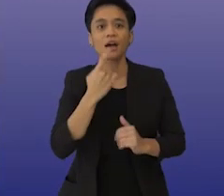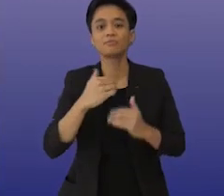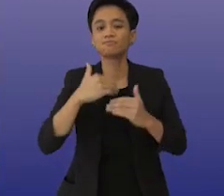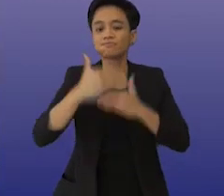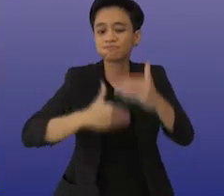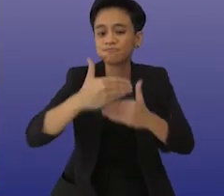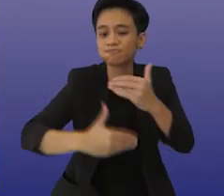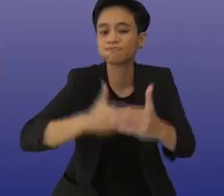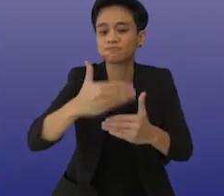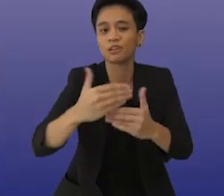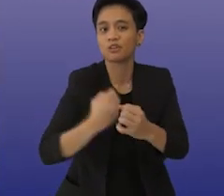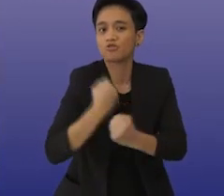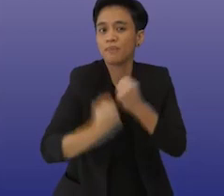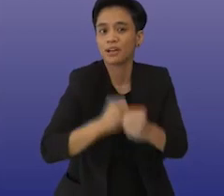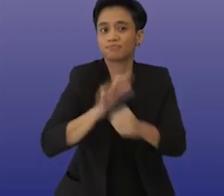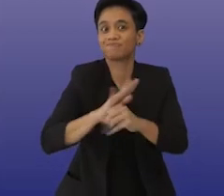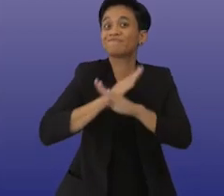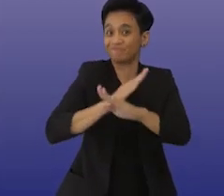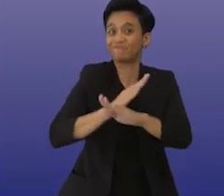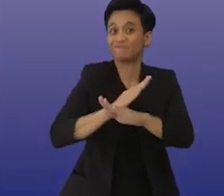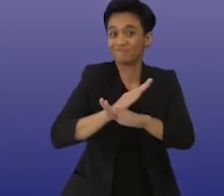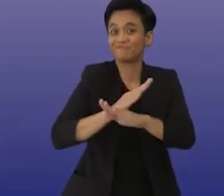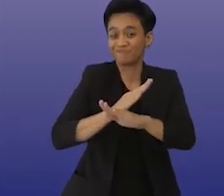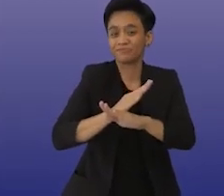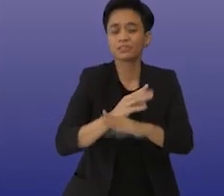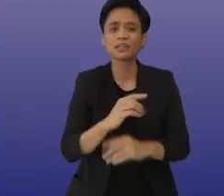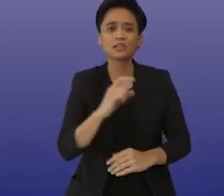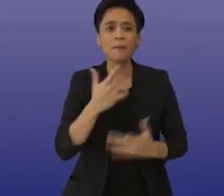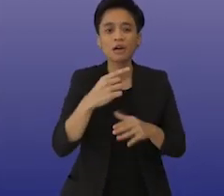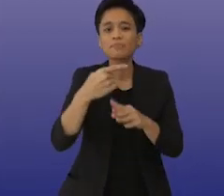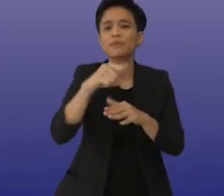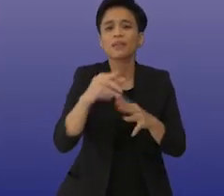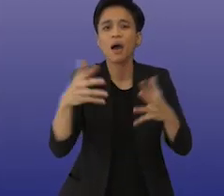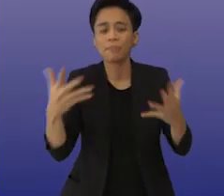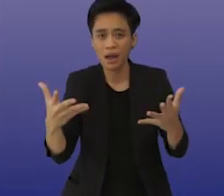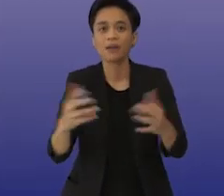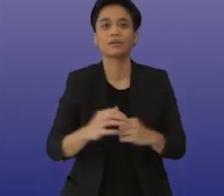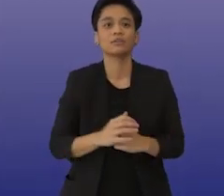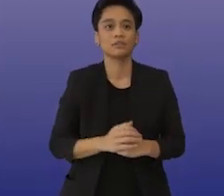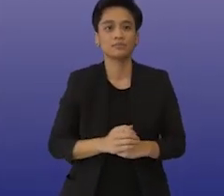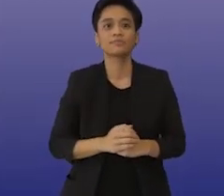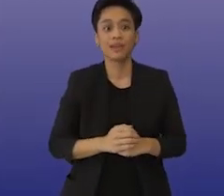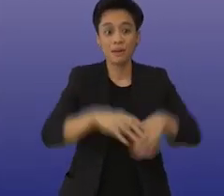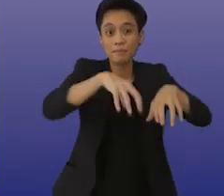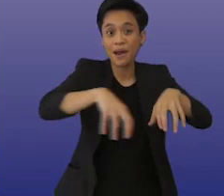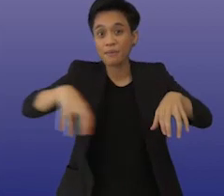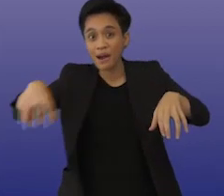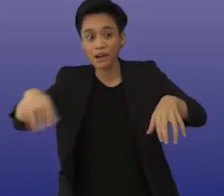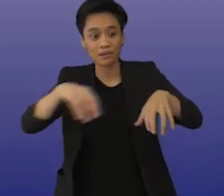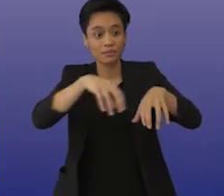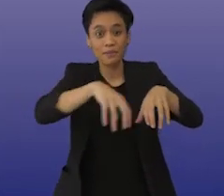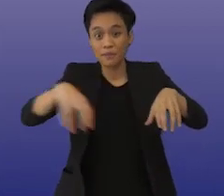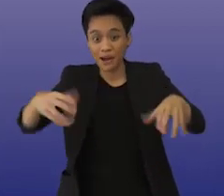pelaksanaan upaya penanganan ini adalah memastikan bahwa arus logistik yang dibutuhkan